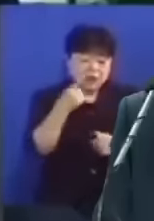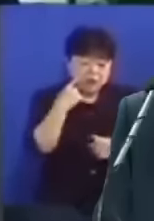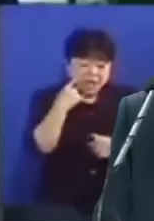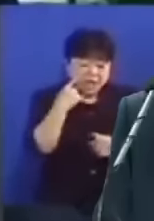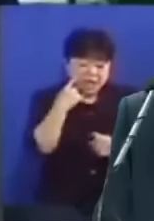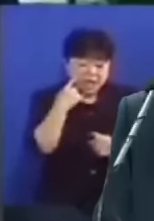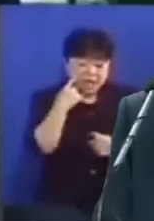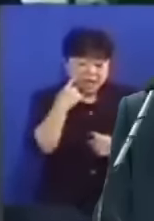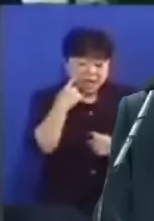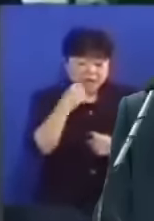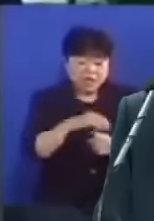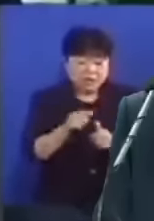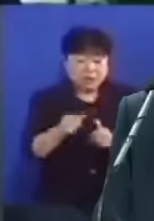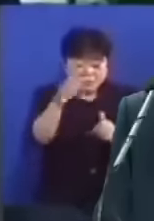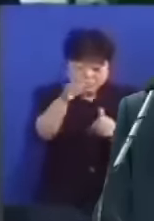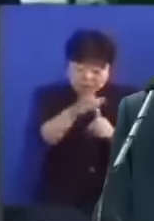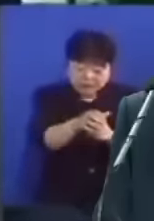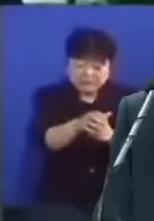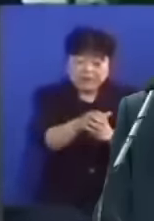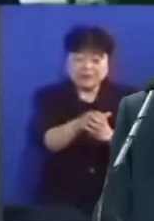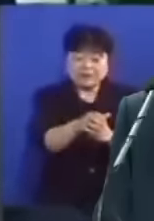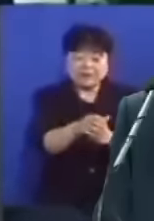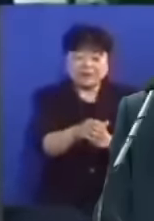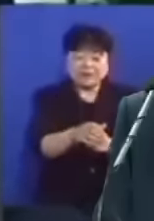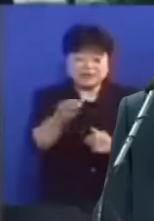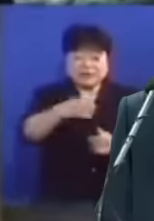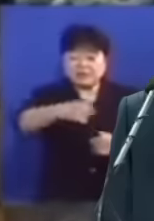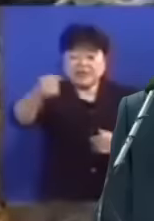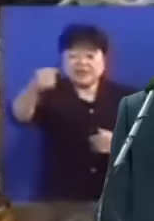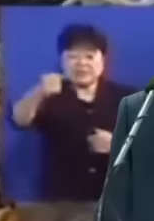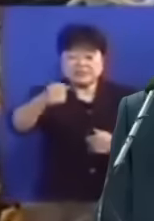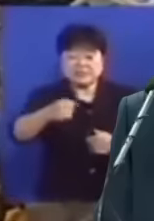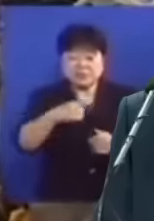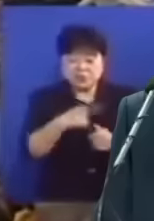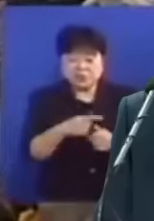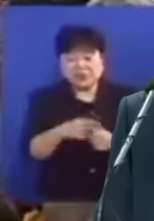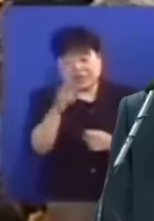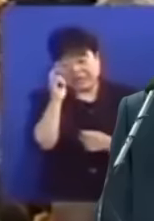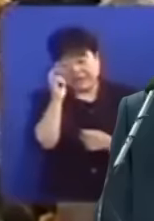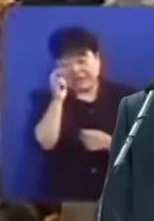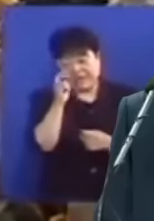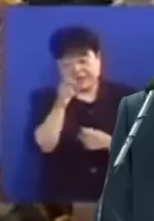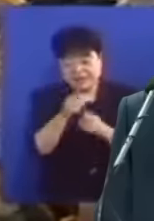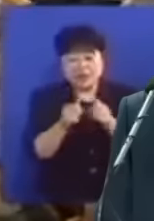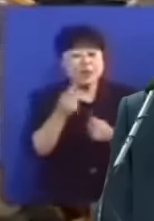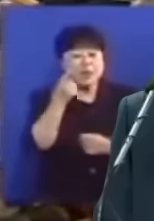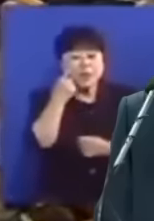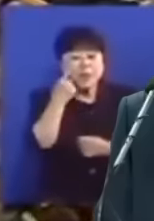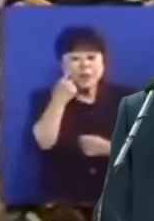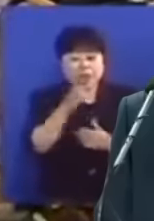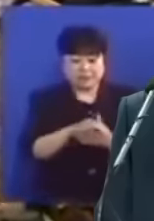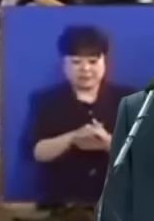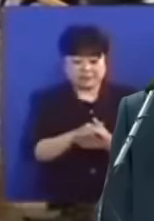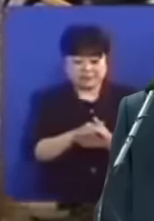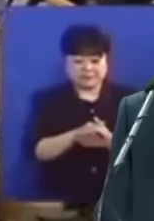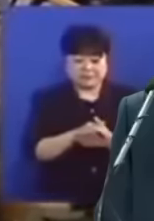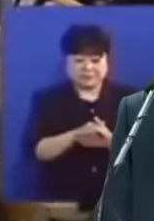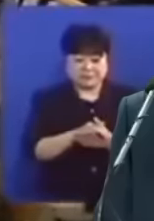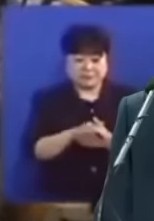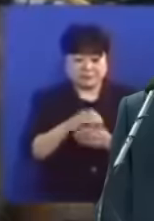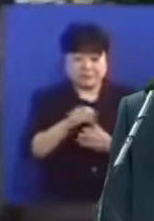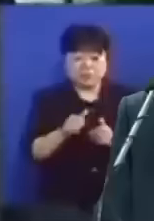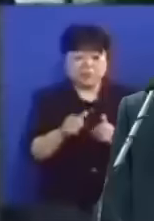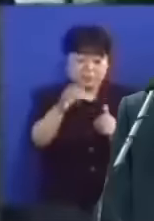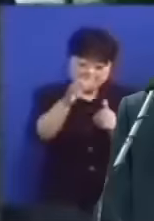우리에게 욥을 넘겨주면 우리가 그 재산 다 빼앗으면 반드시 돌아서 욕합니다. 그 하나님이 한번 그렇게 해봐라. 욥을